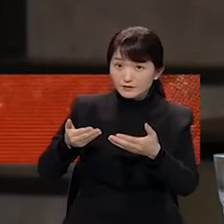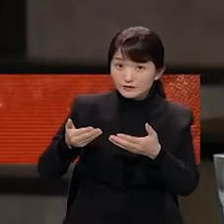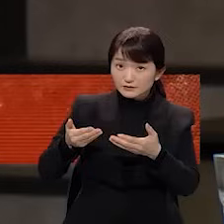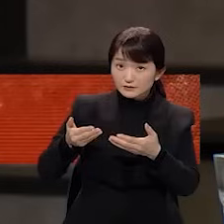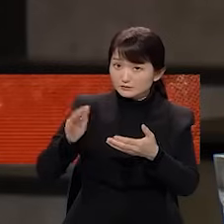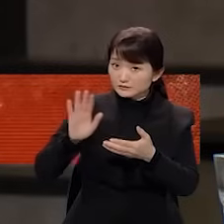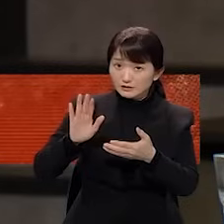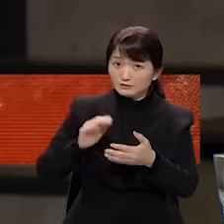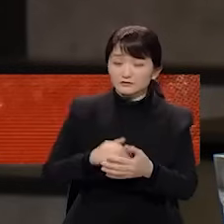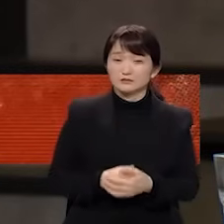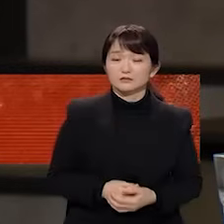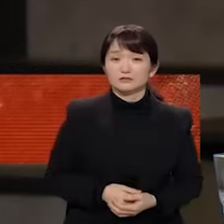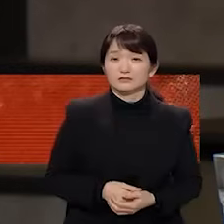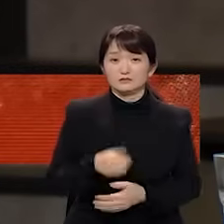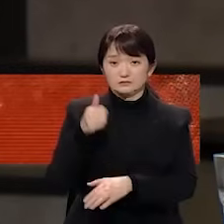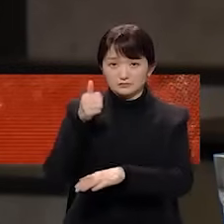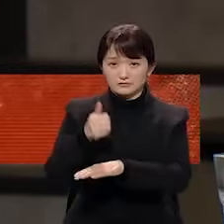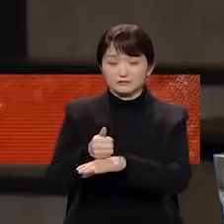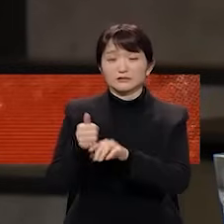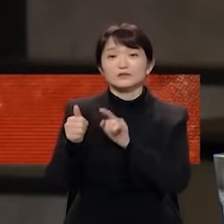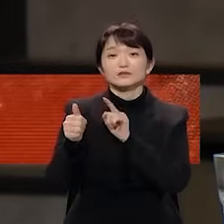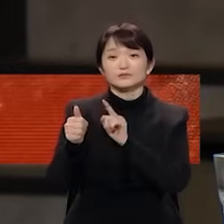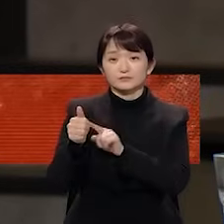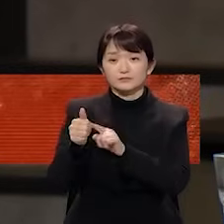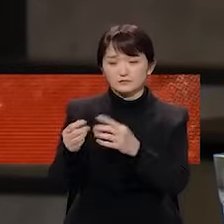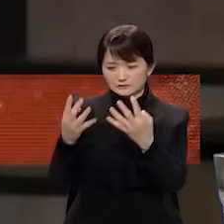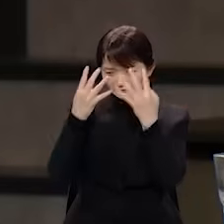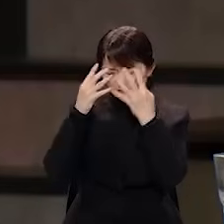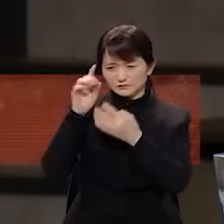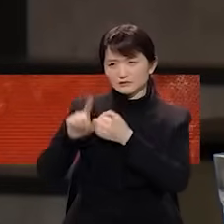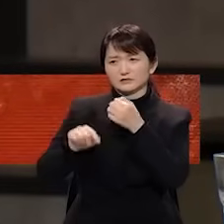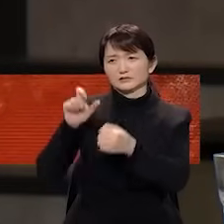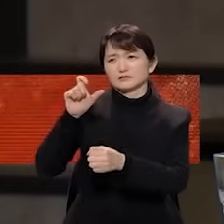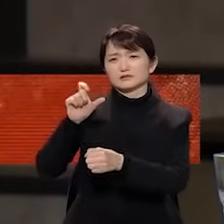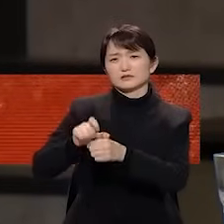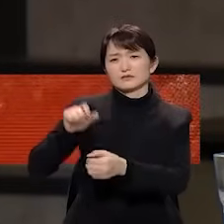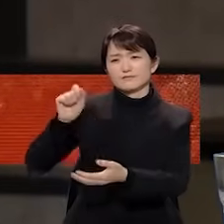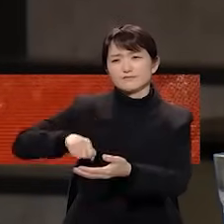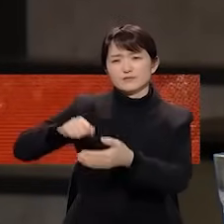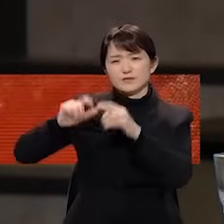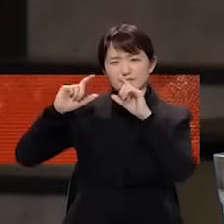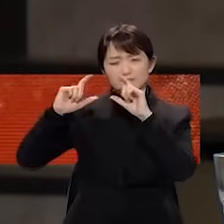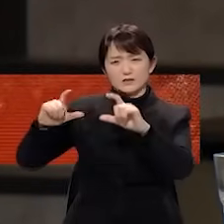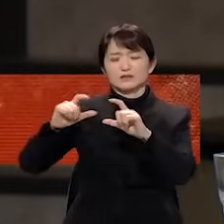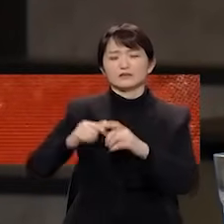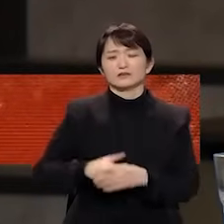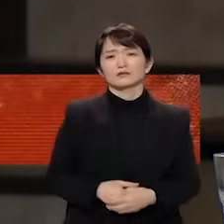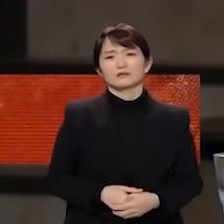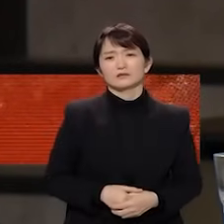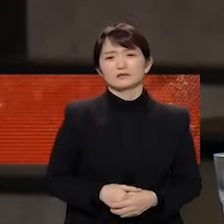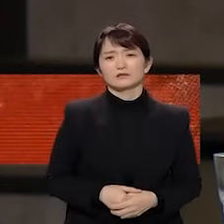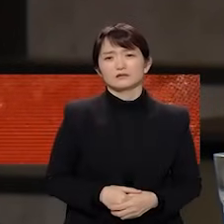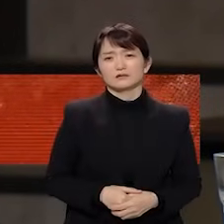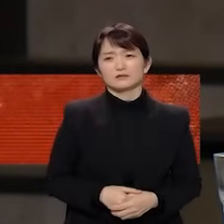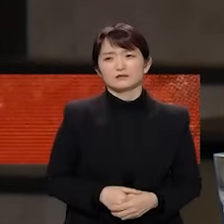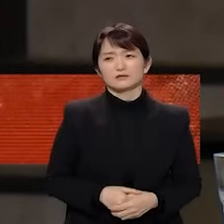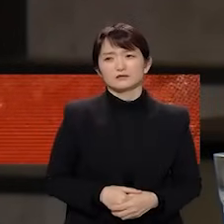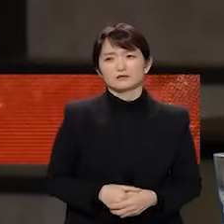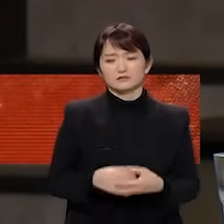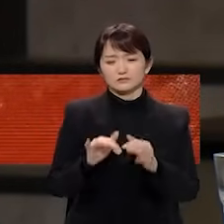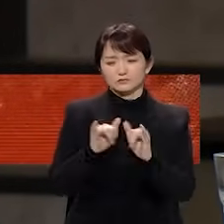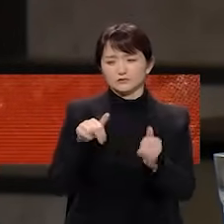보이는데 어쨌 결론은이 사람에 대해서 징역 15년이 그 선고가 됐는데 과연이 우리